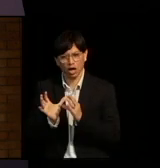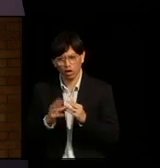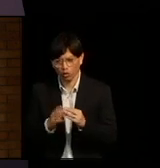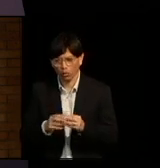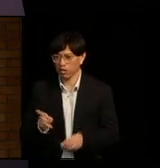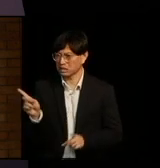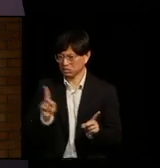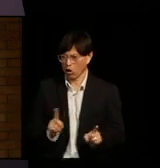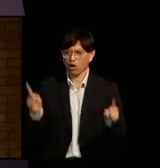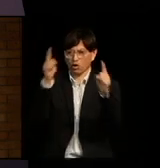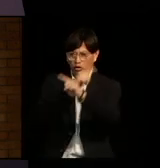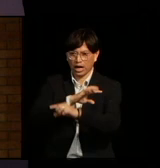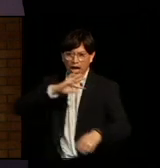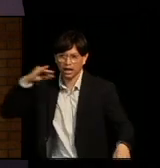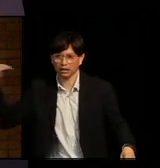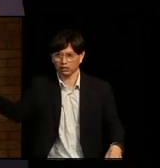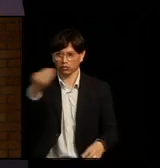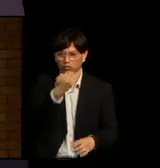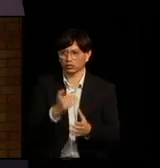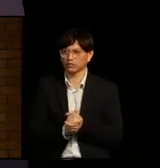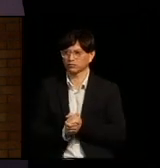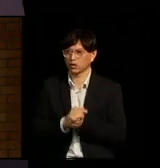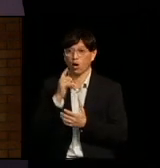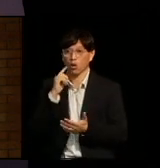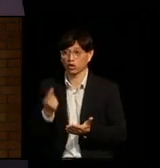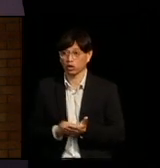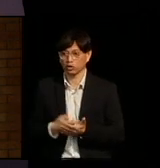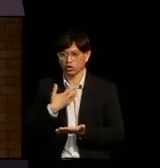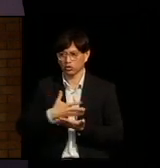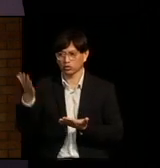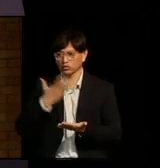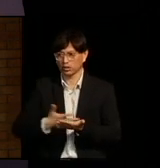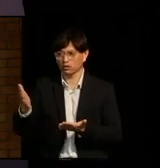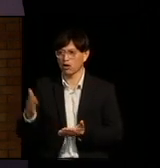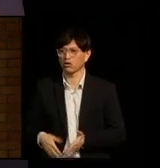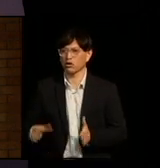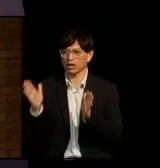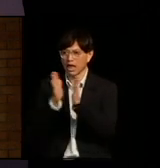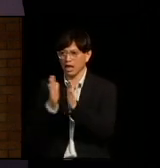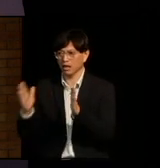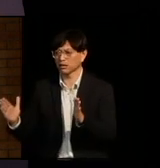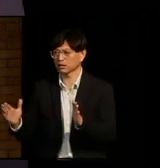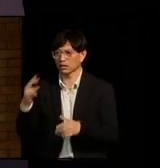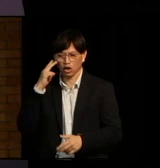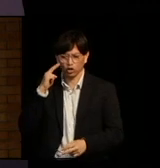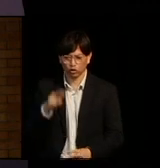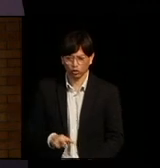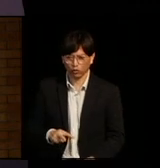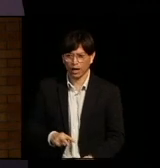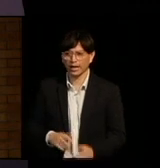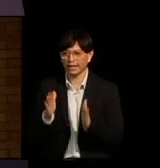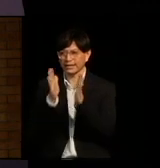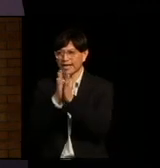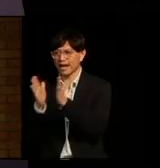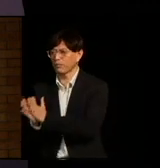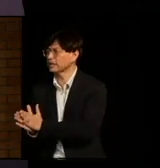è di tutti quanto Ritorno sul discorso della partecipazione alla messa e trovare nella messa dei momenti in